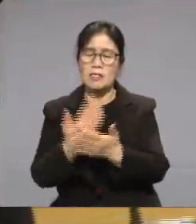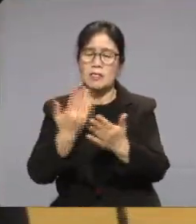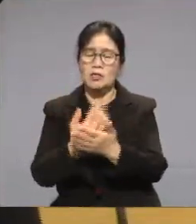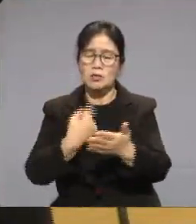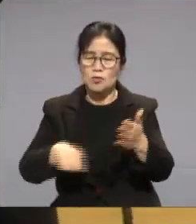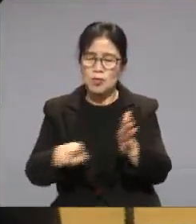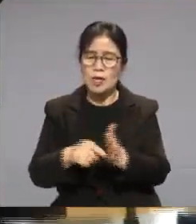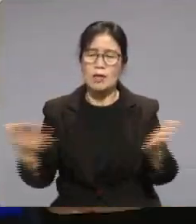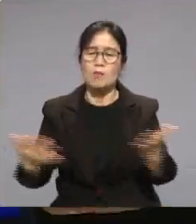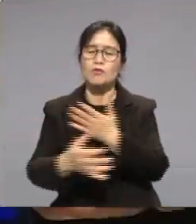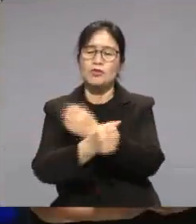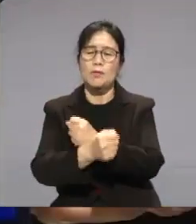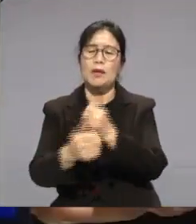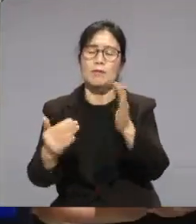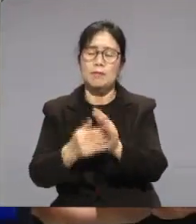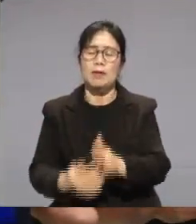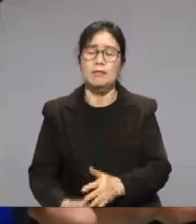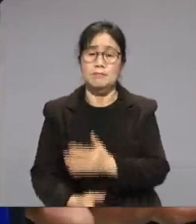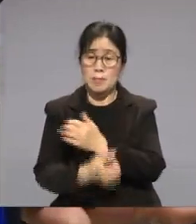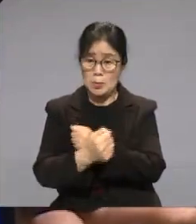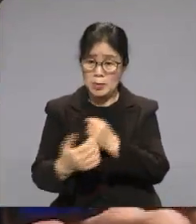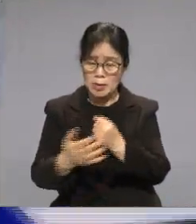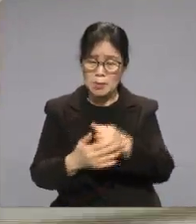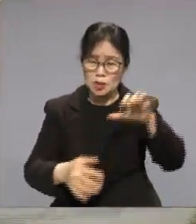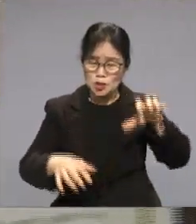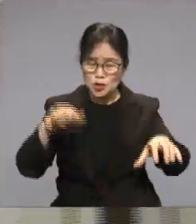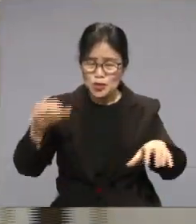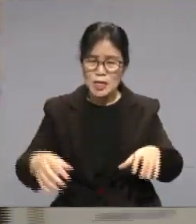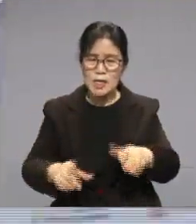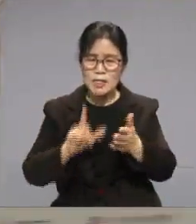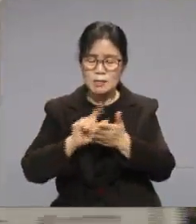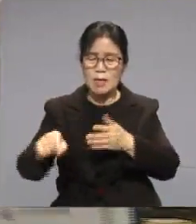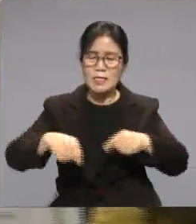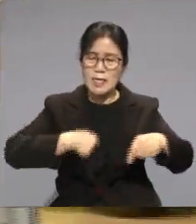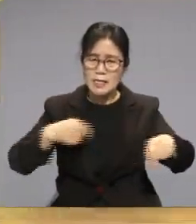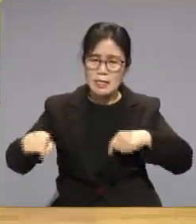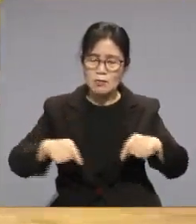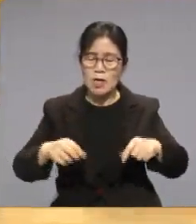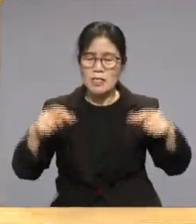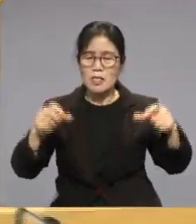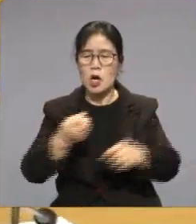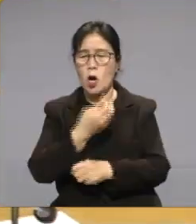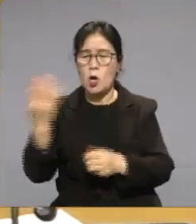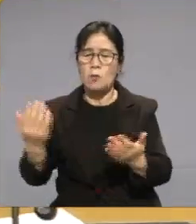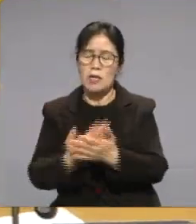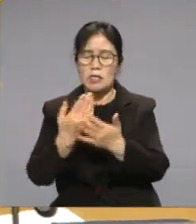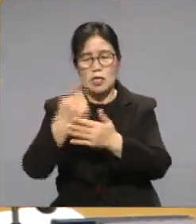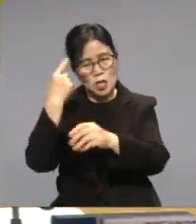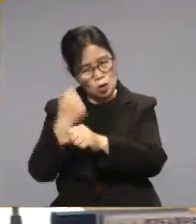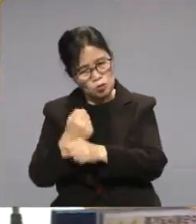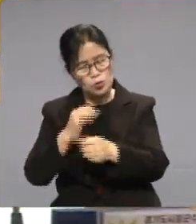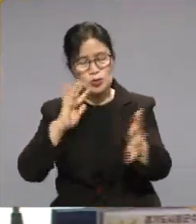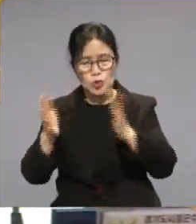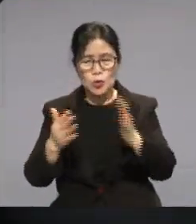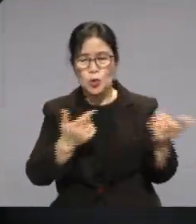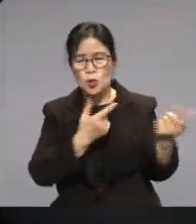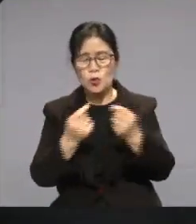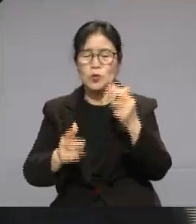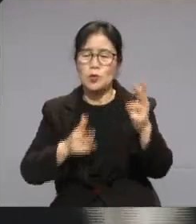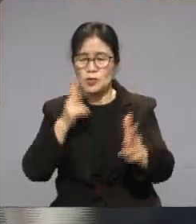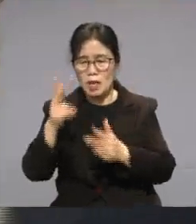협약을 체결했습니다. 협약에 따라 두 기관은 지방자치와 지역언론 발전에 관한 연구와 토론, 공동사업